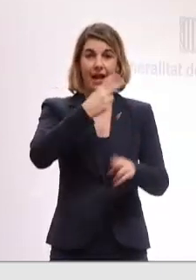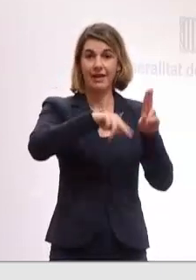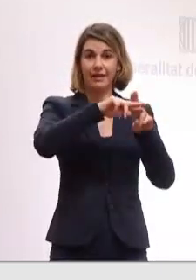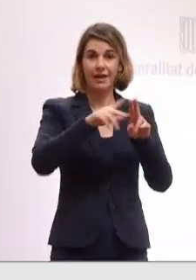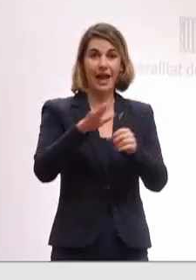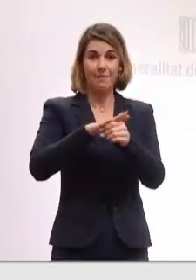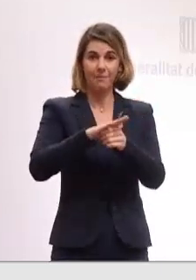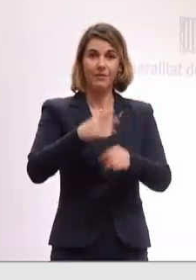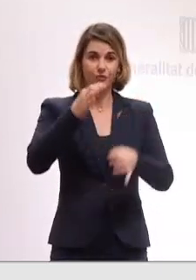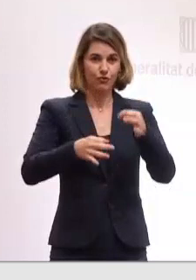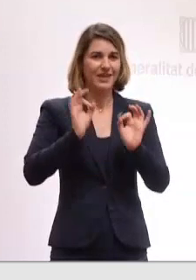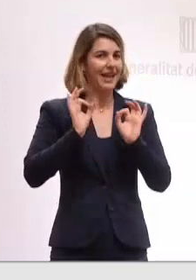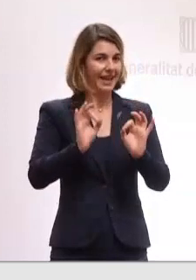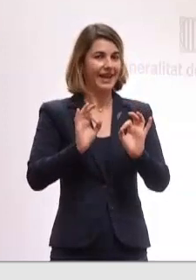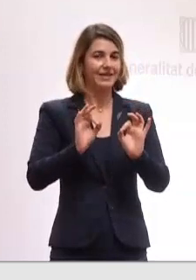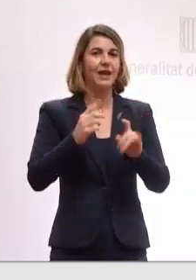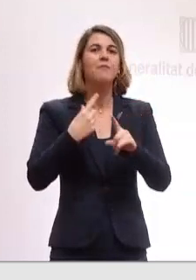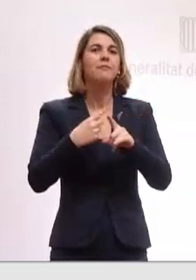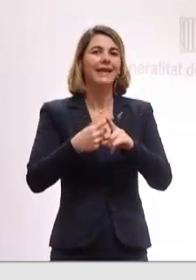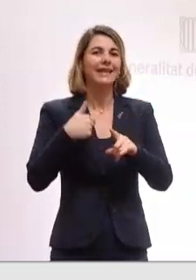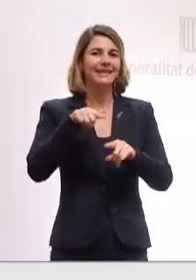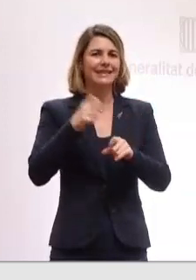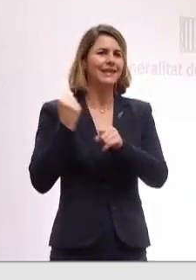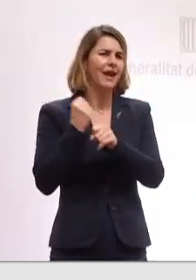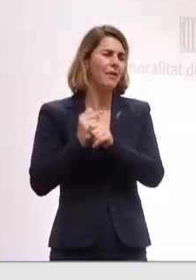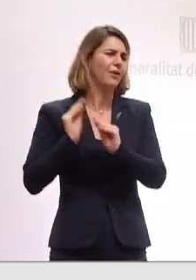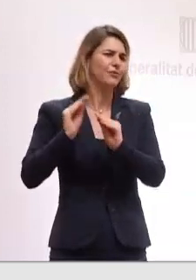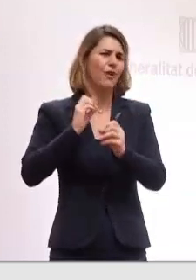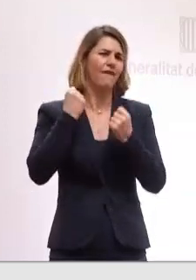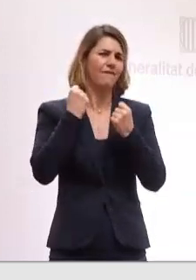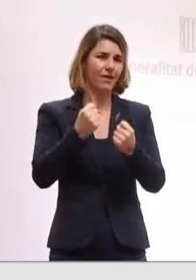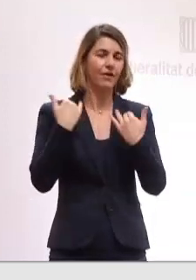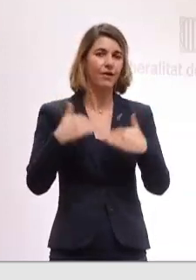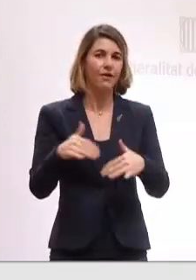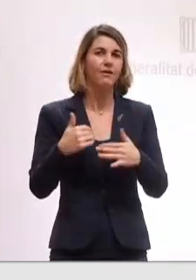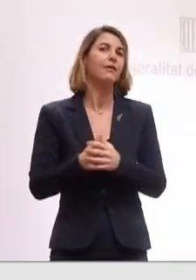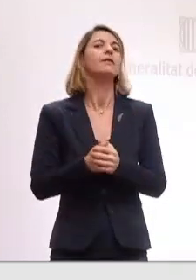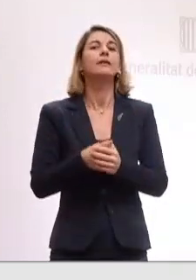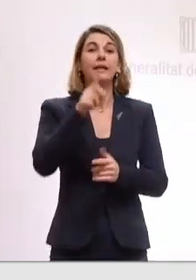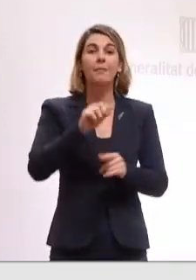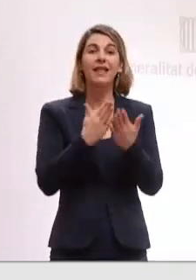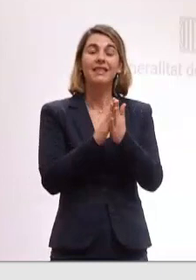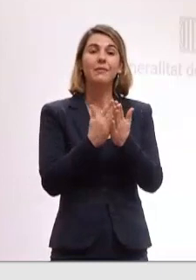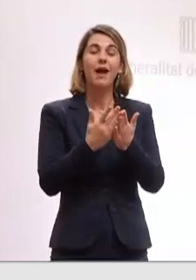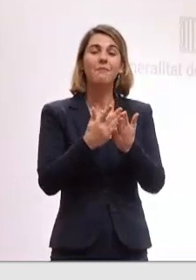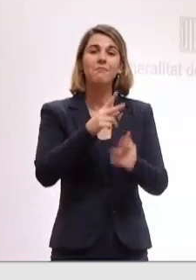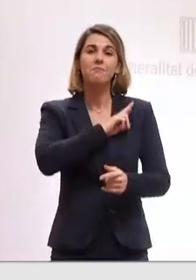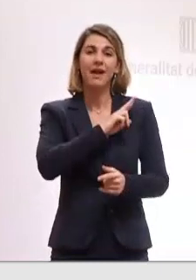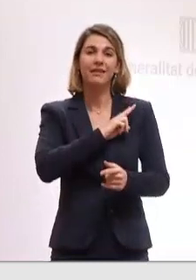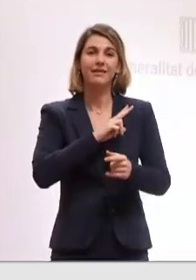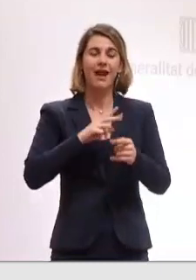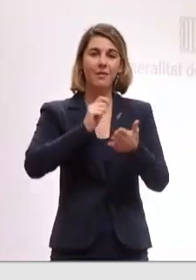de la justícia, per la petjada que va deixar, entre d'altres iniciatives, amb el Llibre Verd de l'Administració de